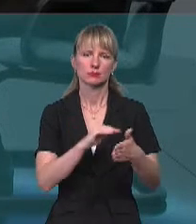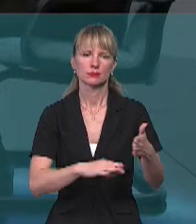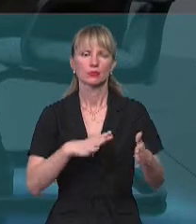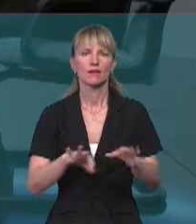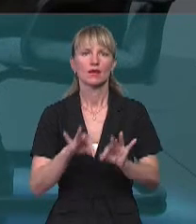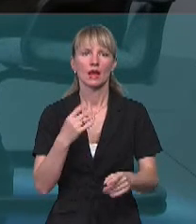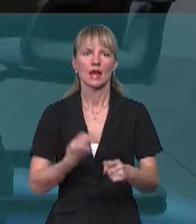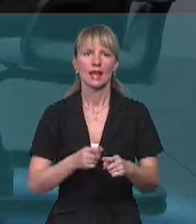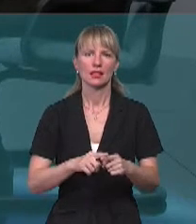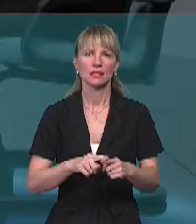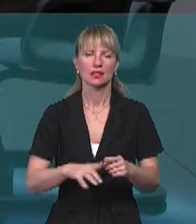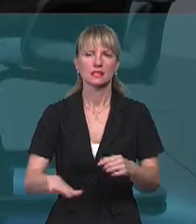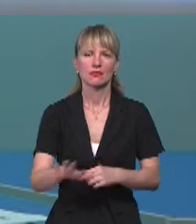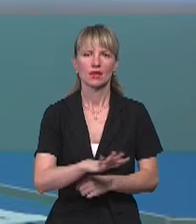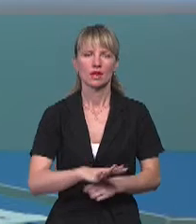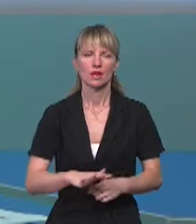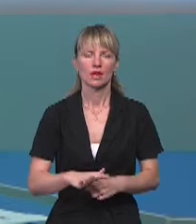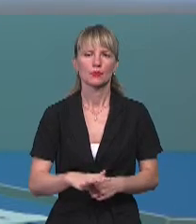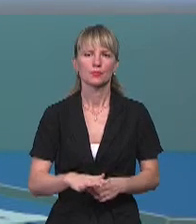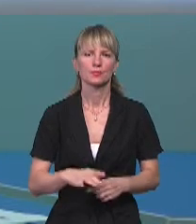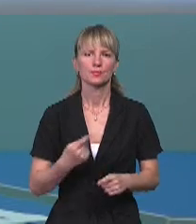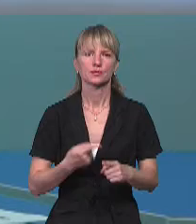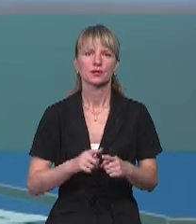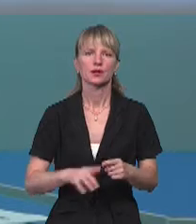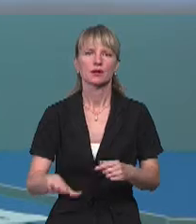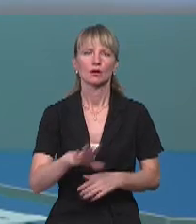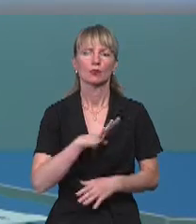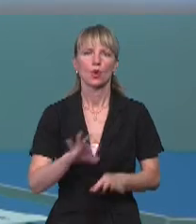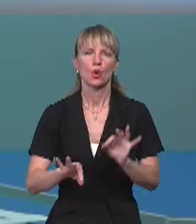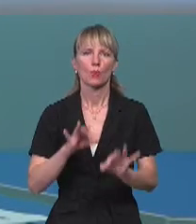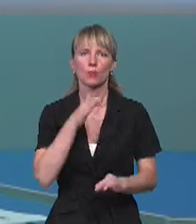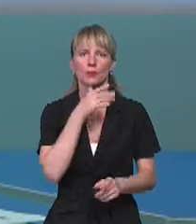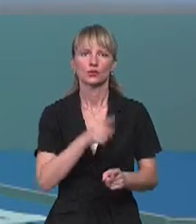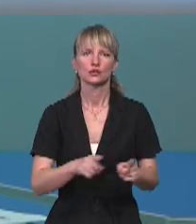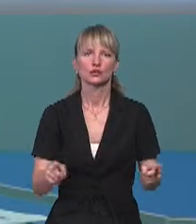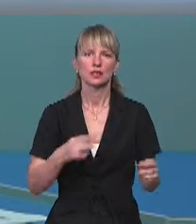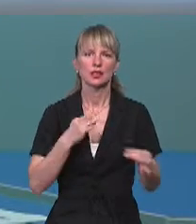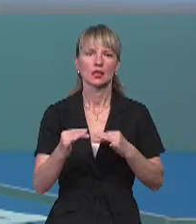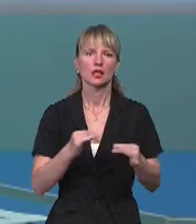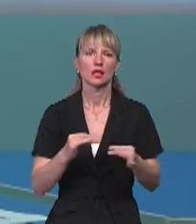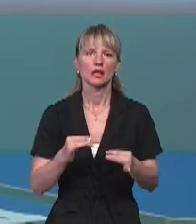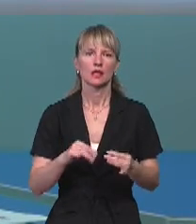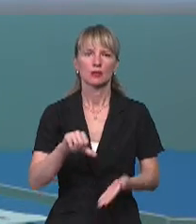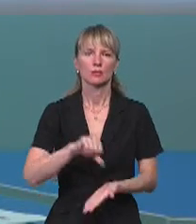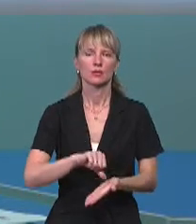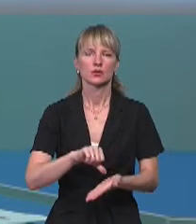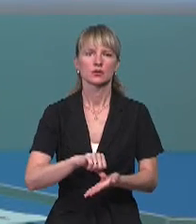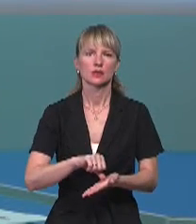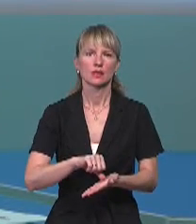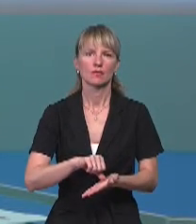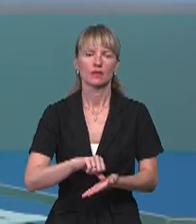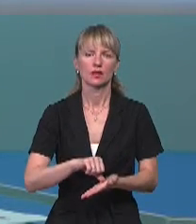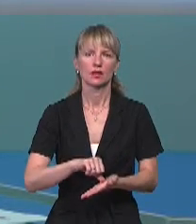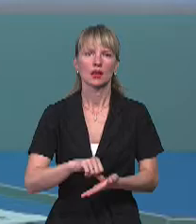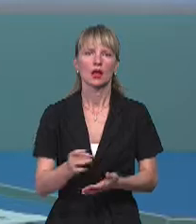ці сквери? По-перше, ці сквери були обрані під час діалогу з представниками Олександрівської